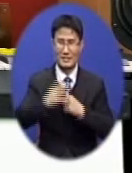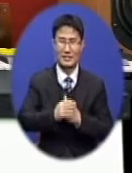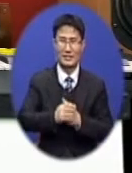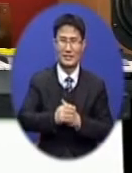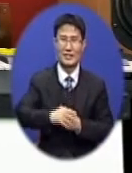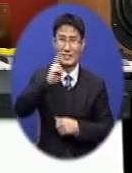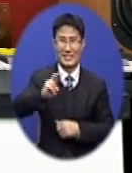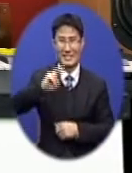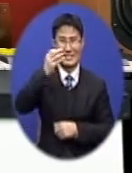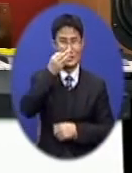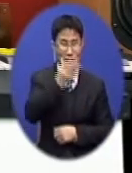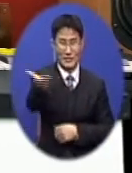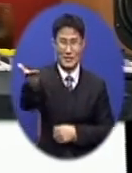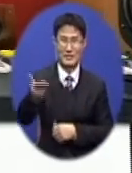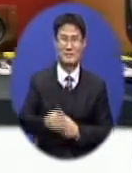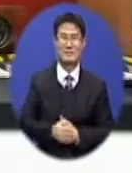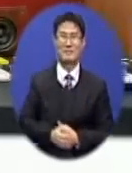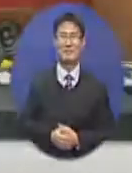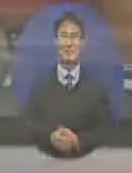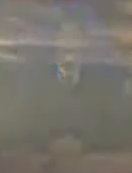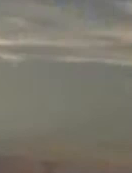네. 자, 음악 주세요.